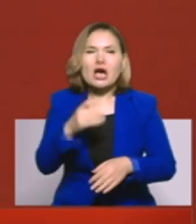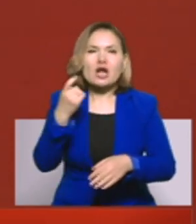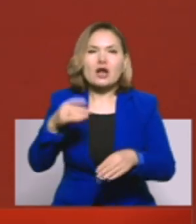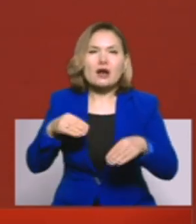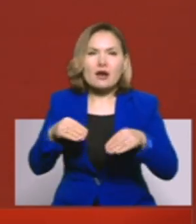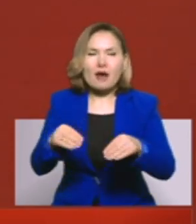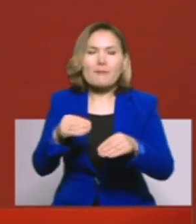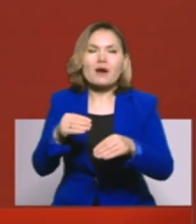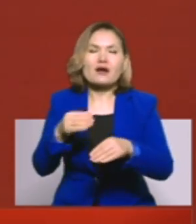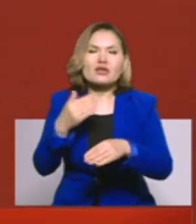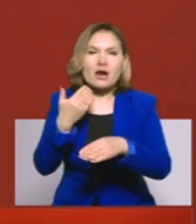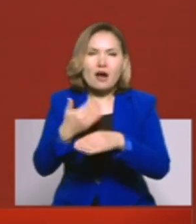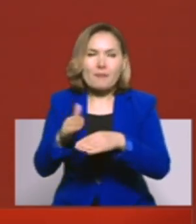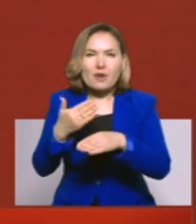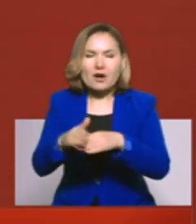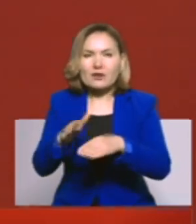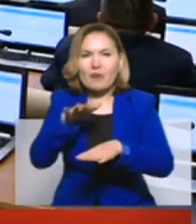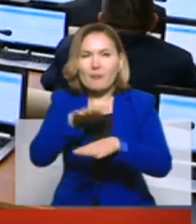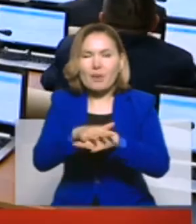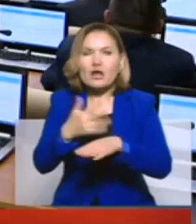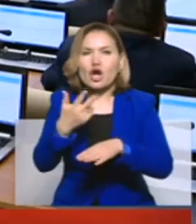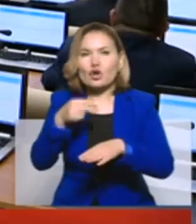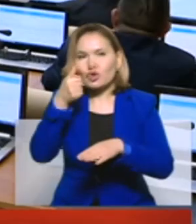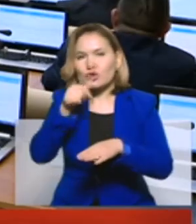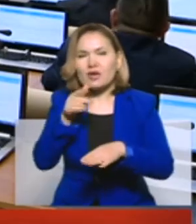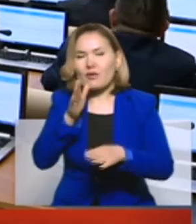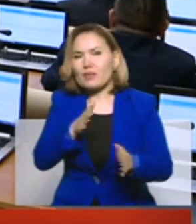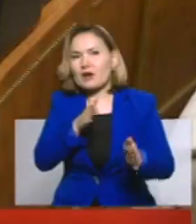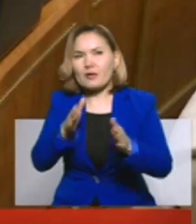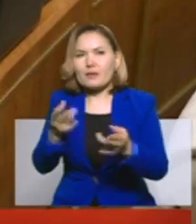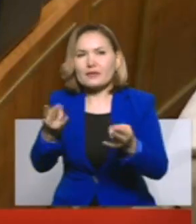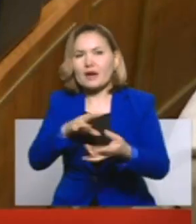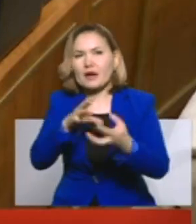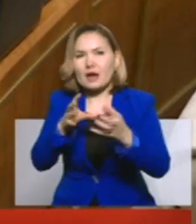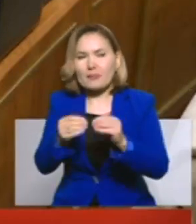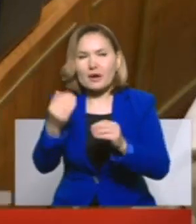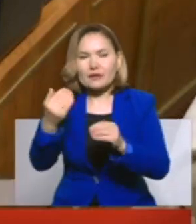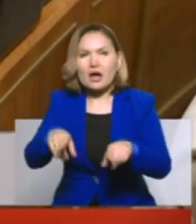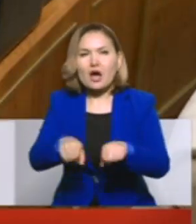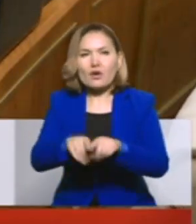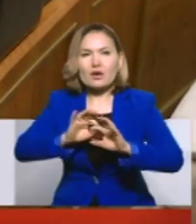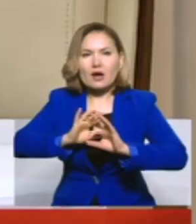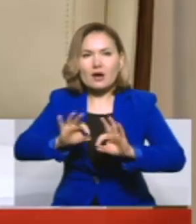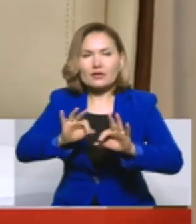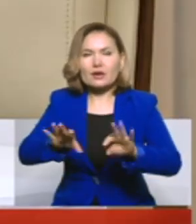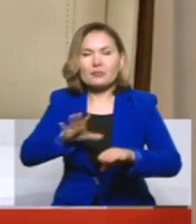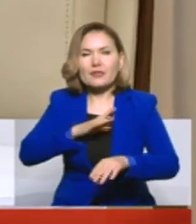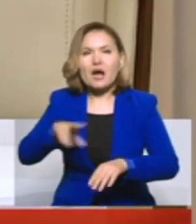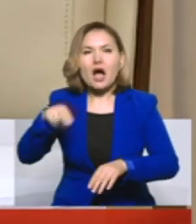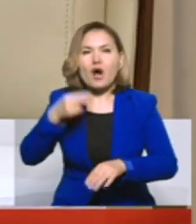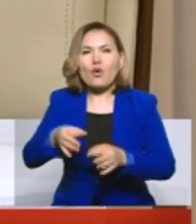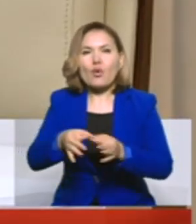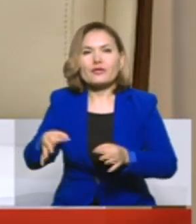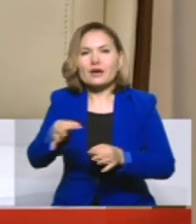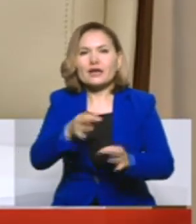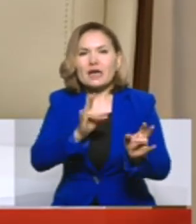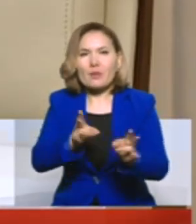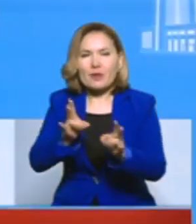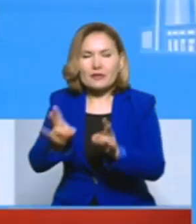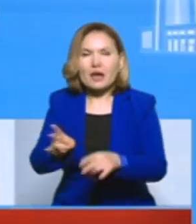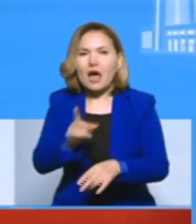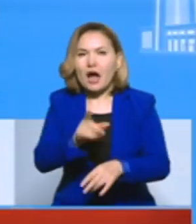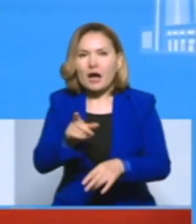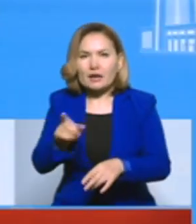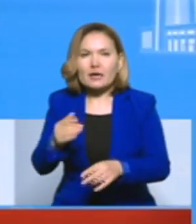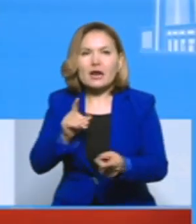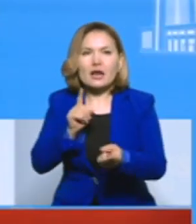шаруашылық несиелерін 3 жылға шегеру керек. Мәжіліс депутаты Мақсат Толықбай осындай ұсыныс айтты. Ақтөбе облысында болып зардап шеккен